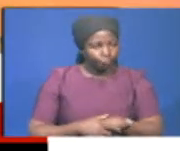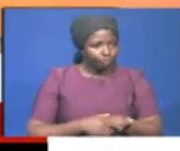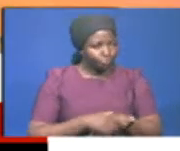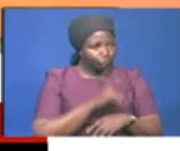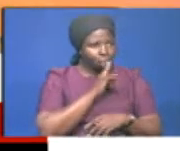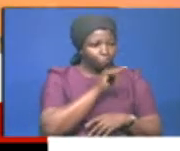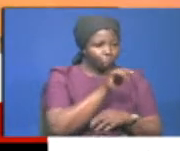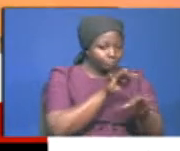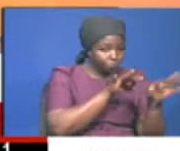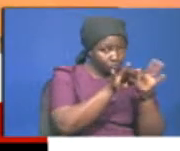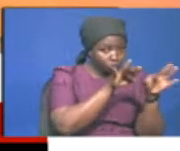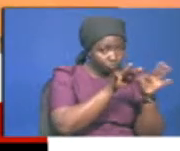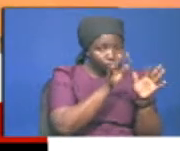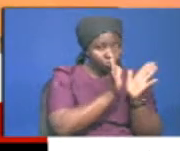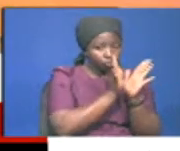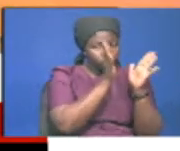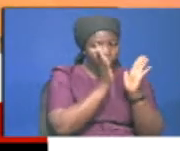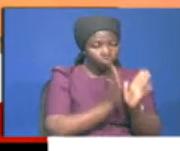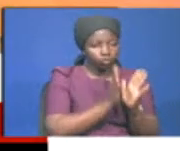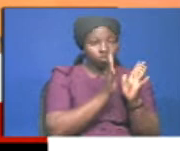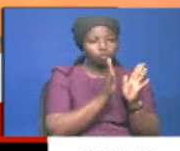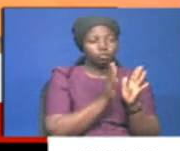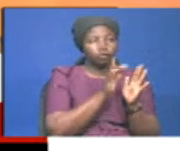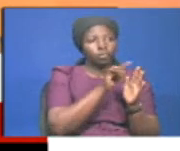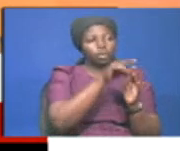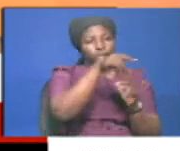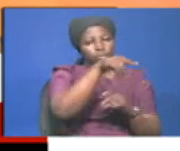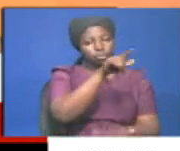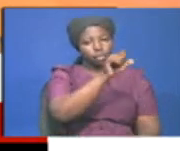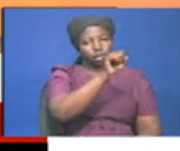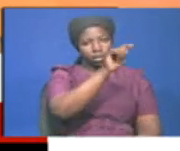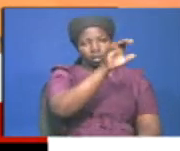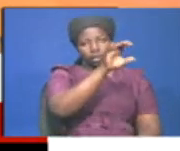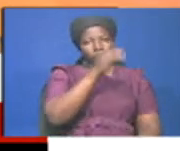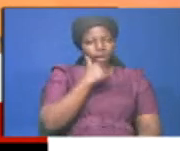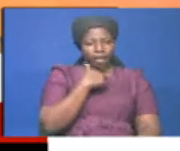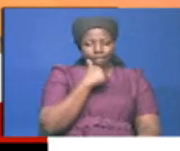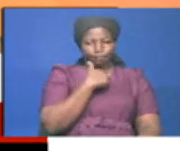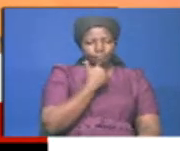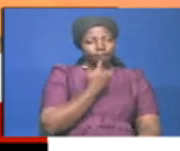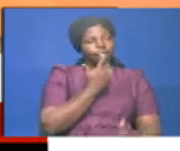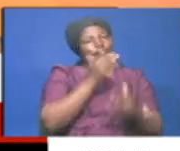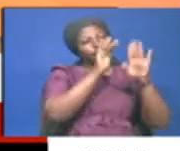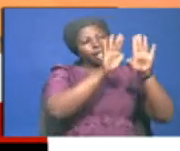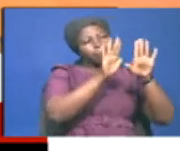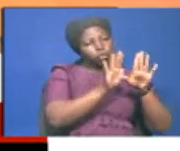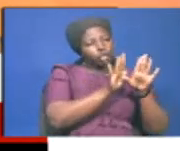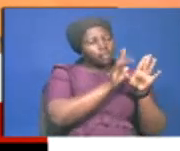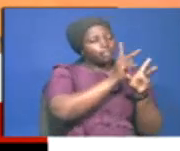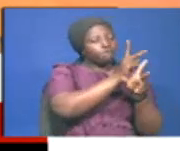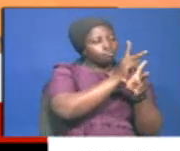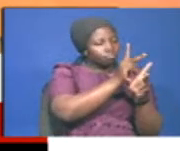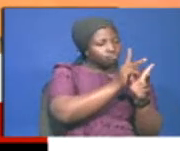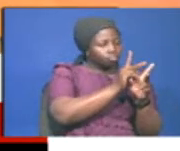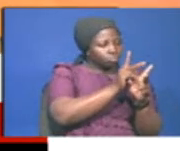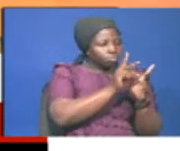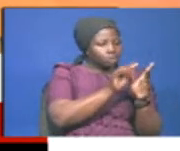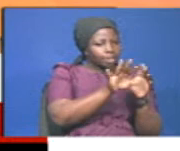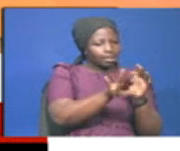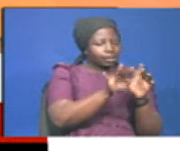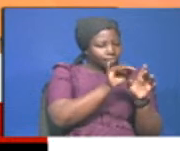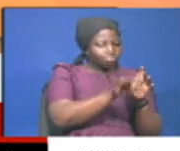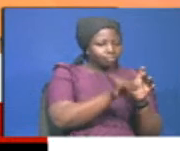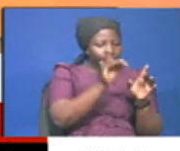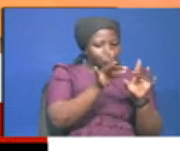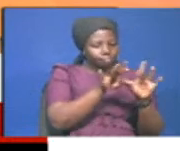unamueleza mwananchi ama mtazamaji ya kwamba zile plastiki kuna haja ya kuziweka kando kando. Ndio. Lakini unapoweka pale kando,